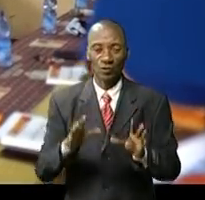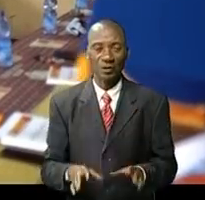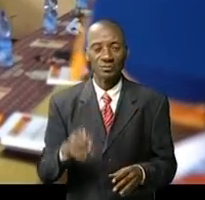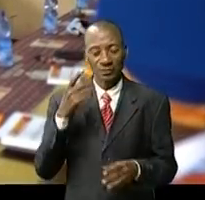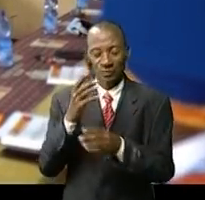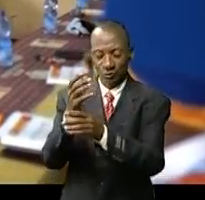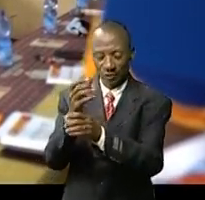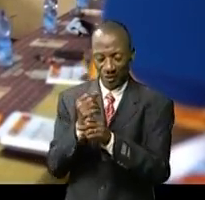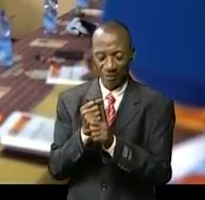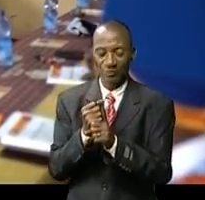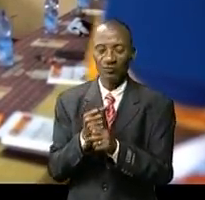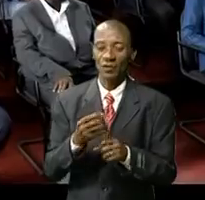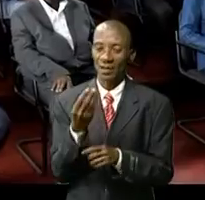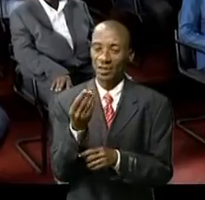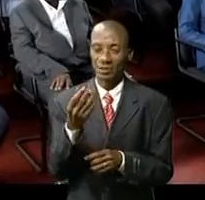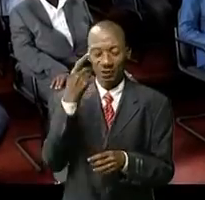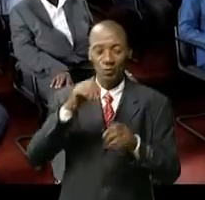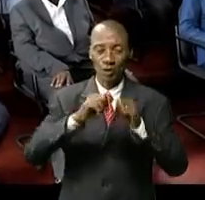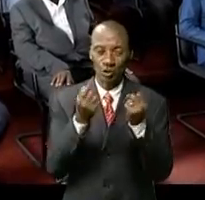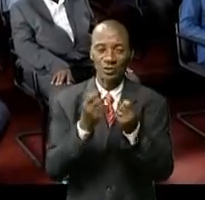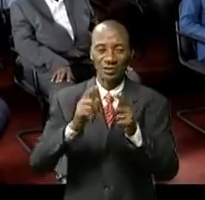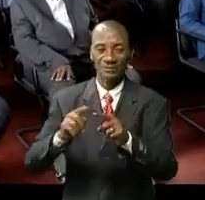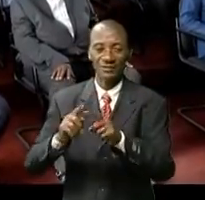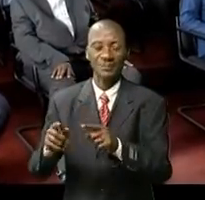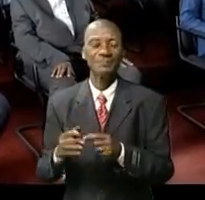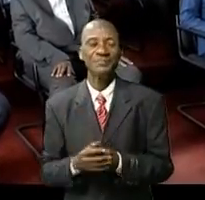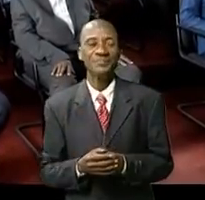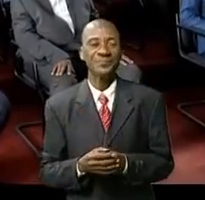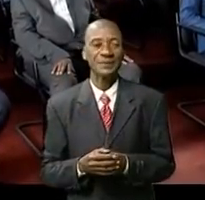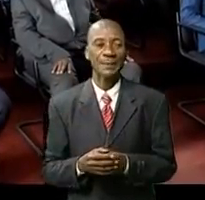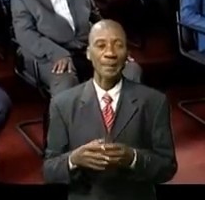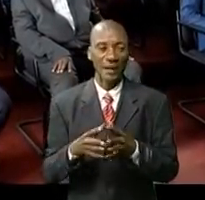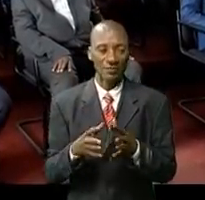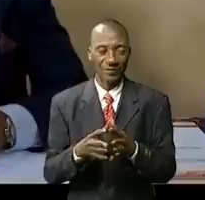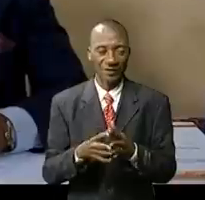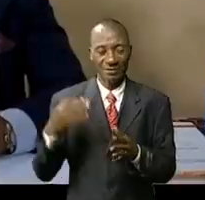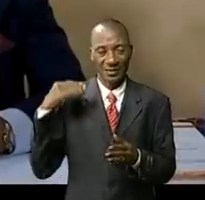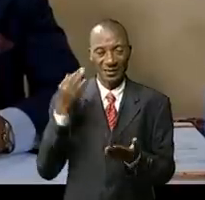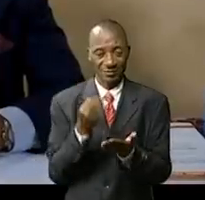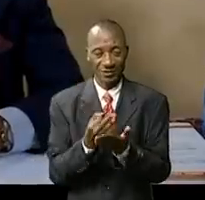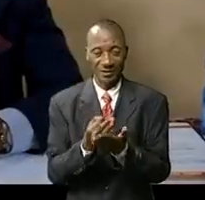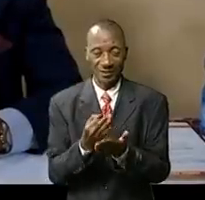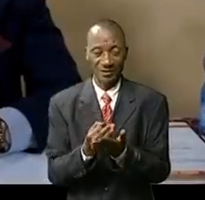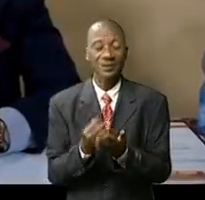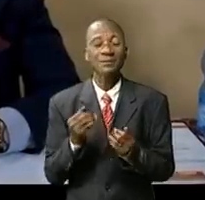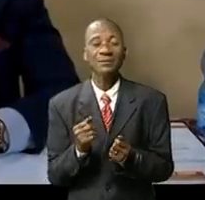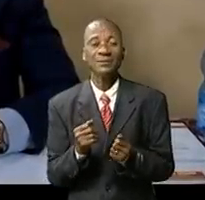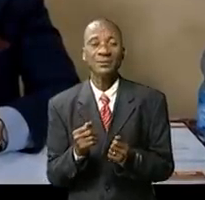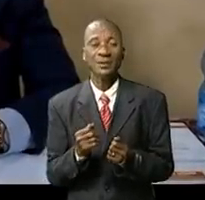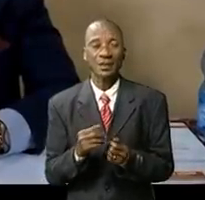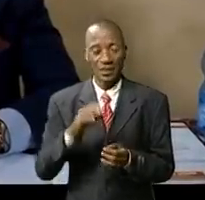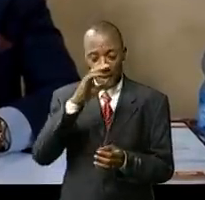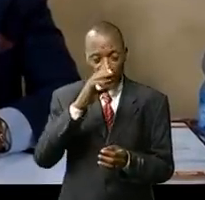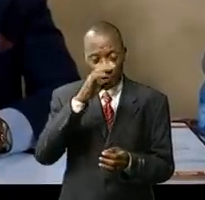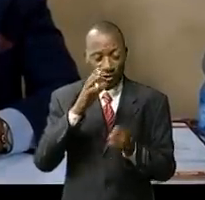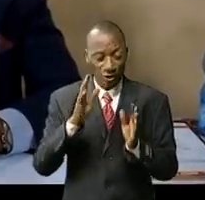les crédits aux entreprises. Après une analyse économétrique sur base des états financiers certifiés de plusieurs entreprises, le chercheur